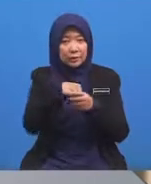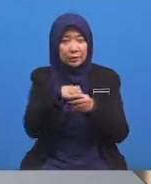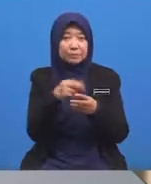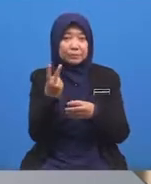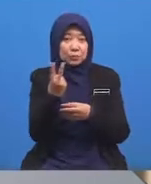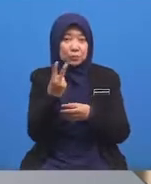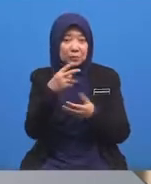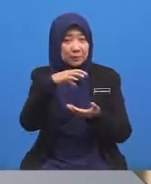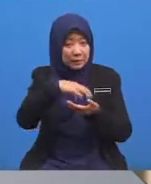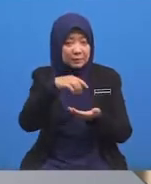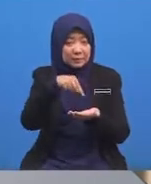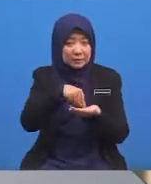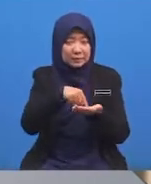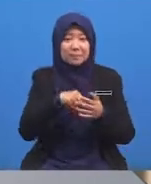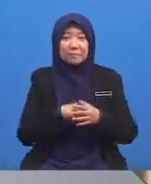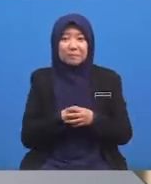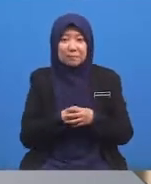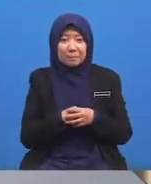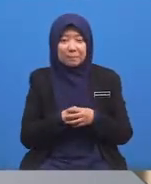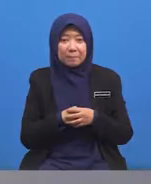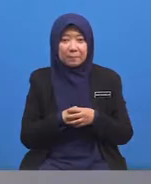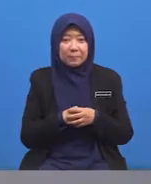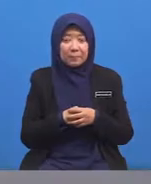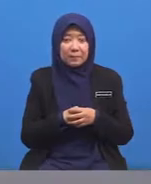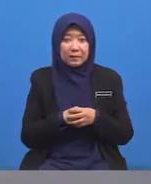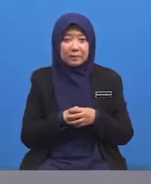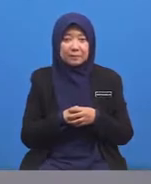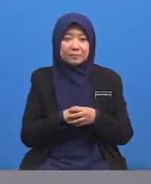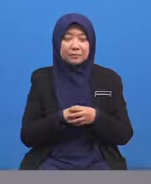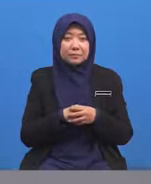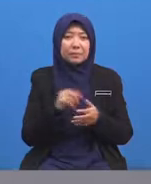Perhatikan kehadiran gula di dalam kedua-dua bekas ini.